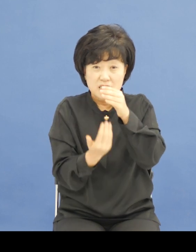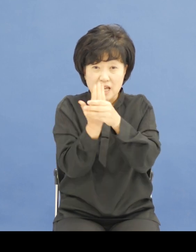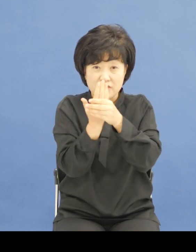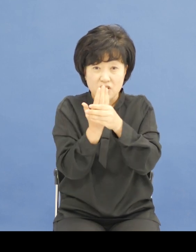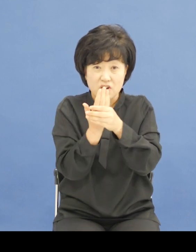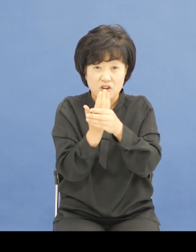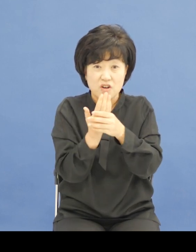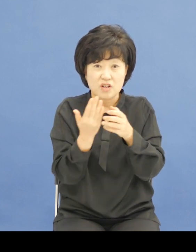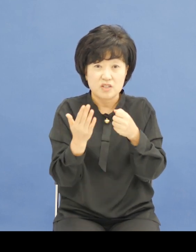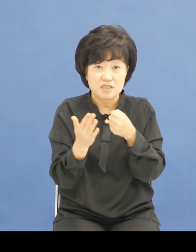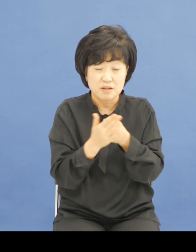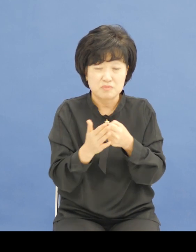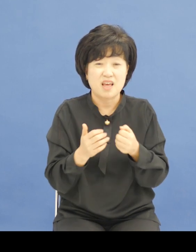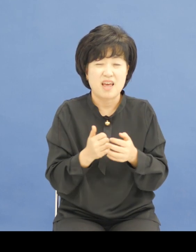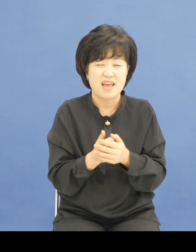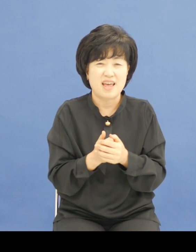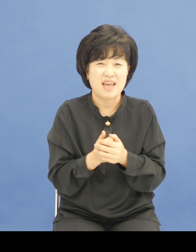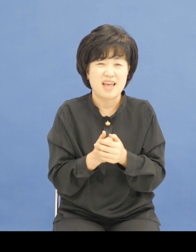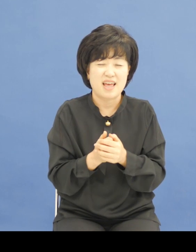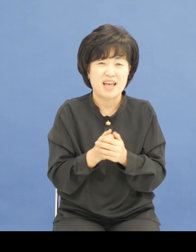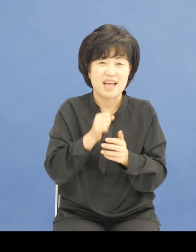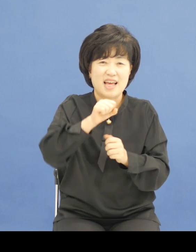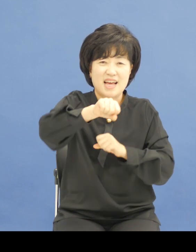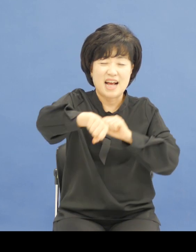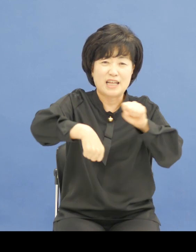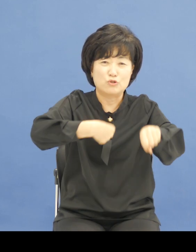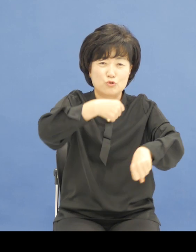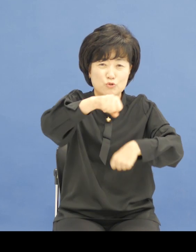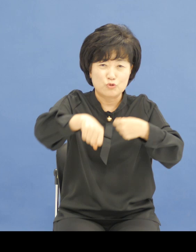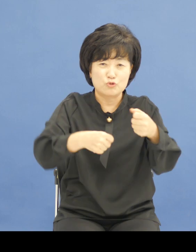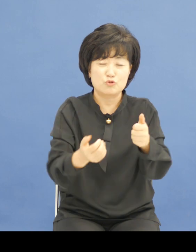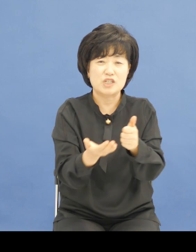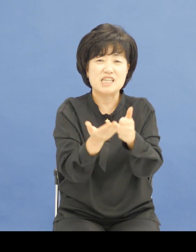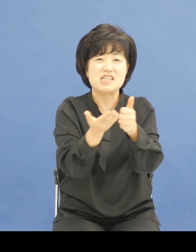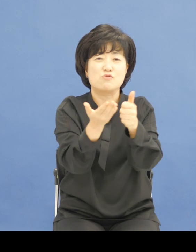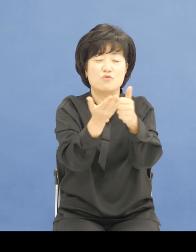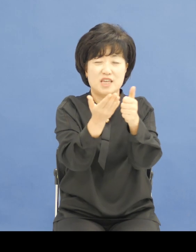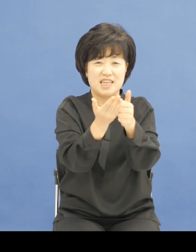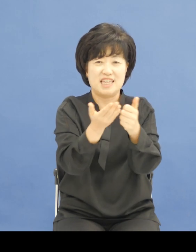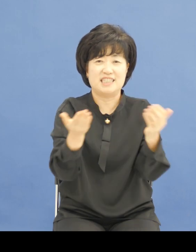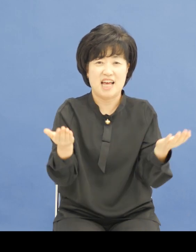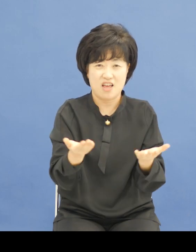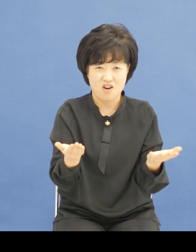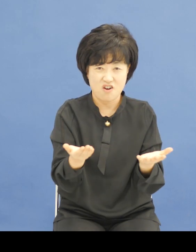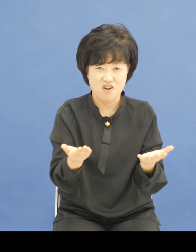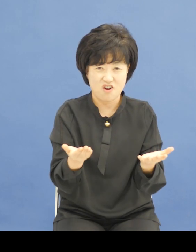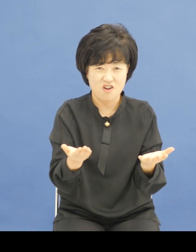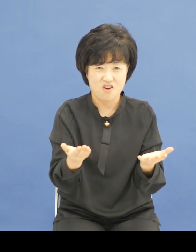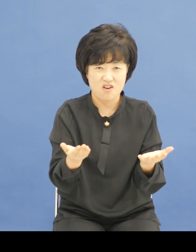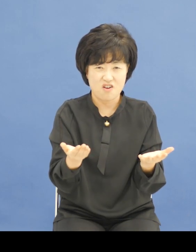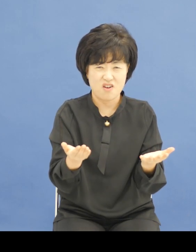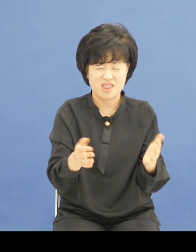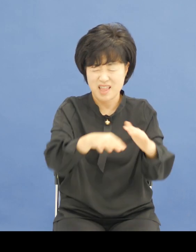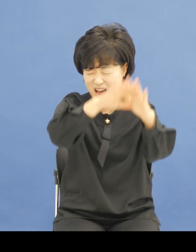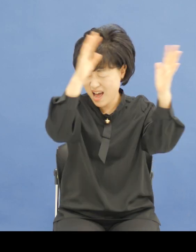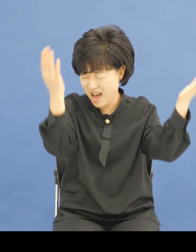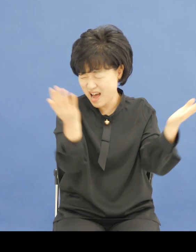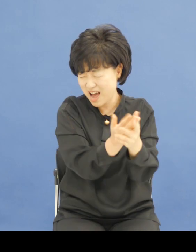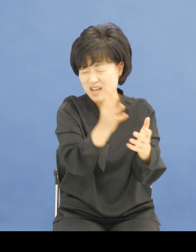그 뭐라고 하냐 갑자기 생각이 납니다. 짐승 가축 키우기 사업을 하는데 다